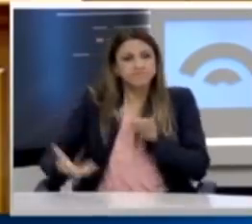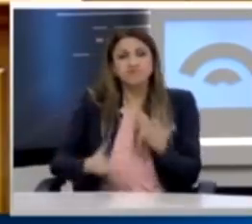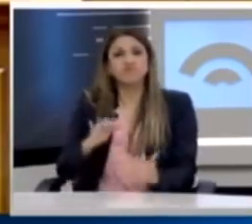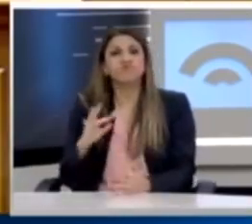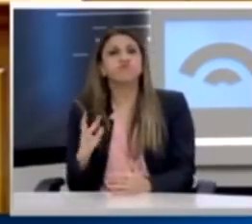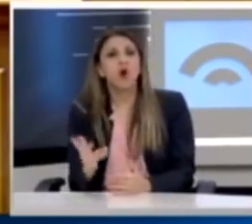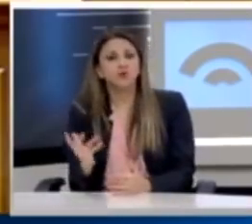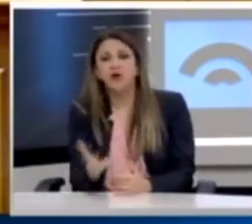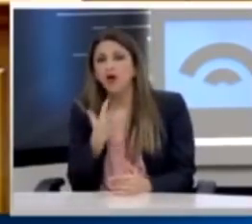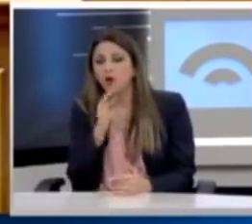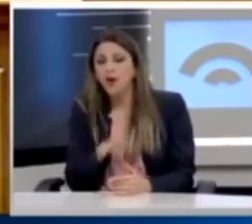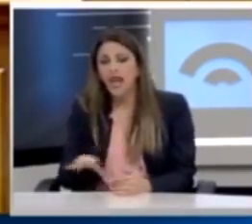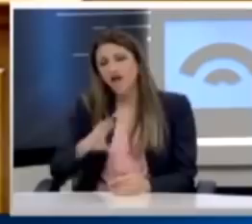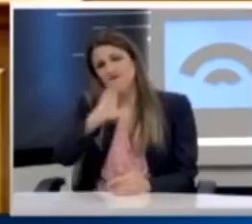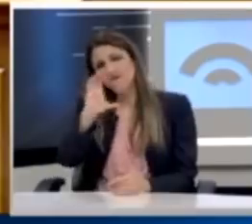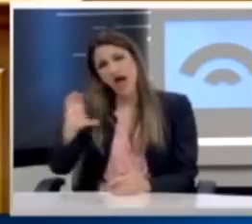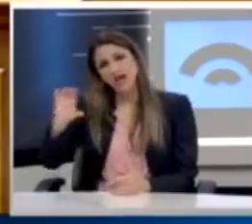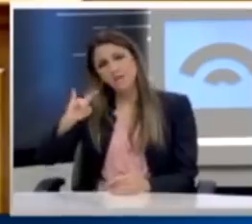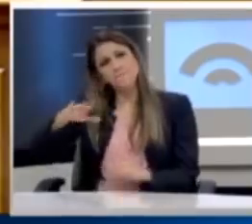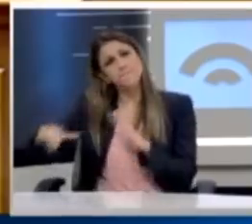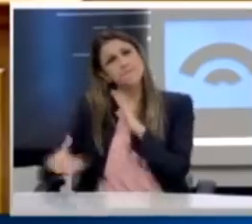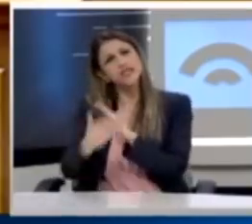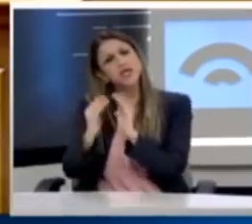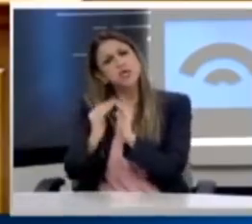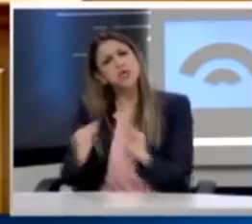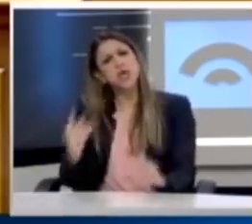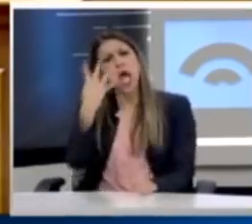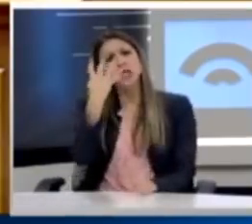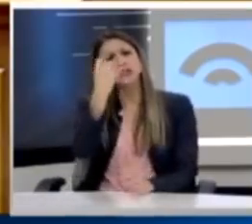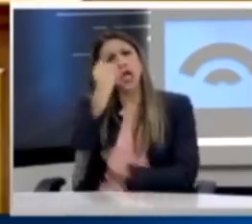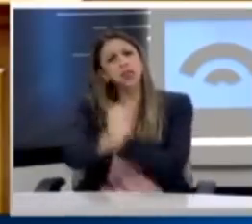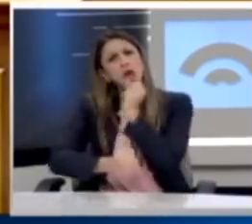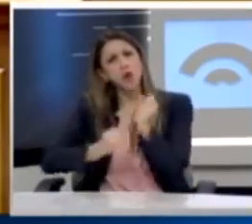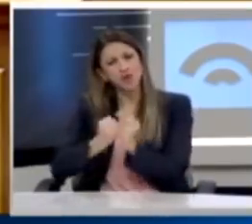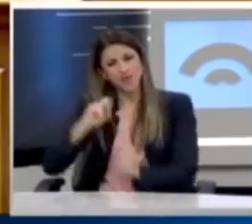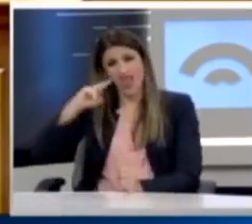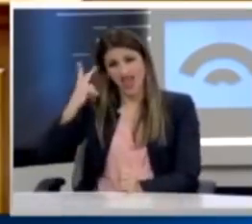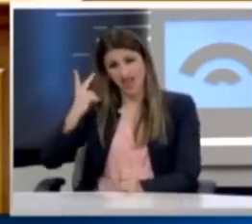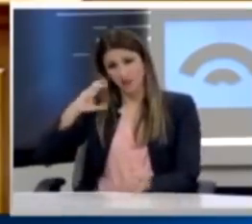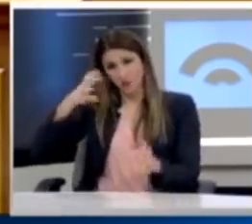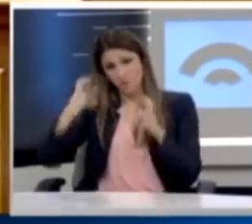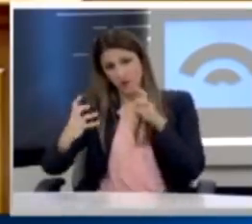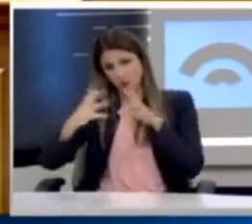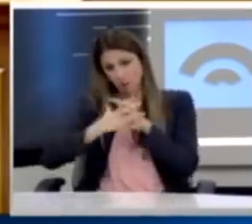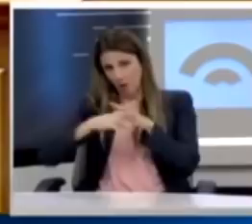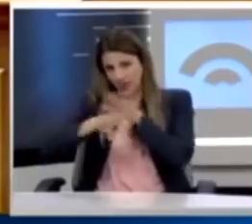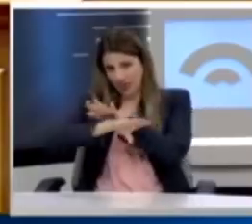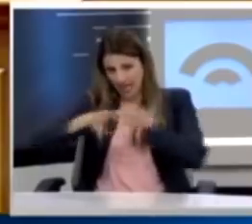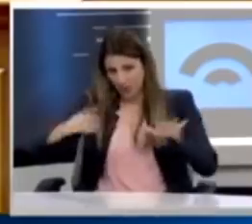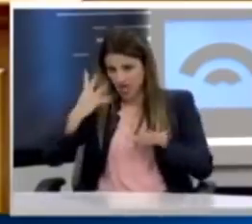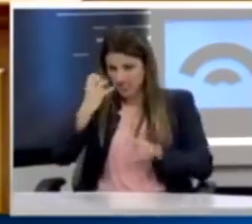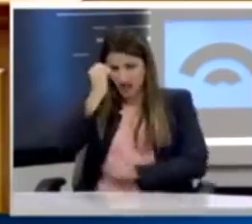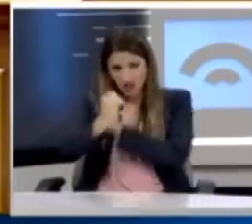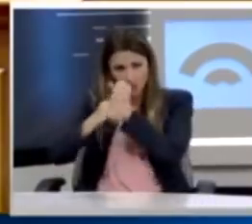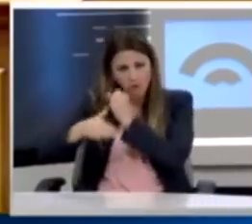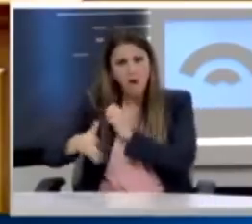αφού οι λαοί των Βαλκανίων είχαν ζήσει ήδη ειρηνικά για 40 χρόνια μετά το Δεύτερο Παγκόσμιο Πόλεμο? Όλοι ξέρουμε ότι